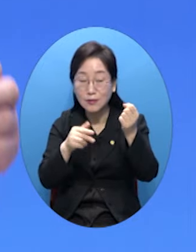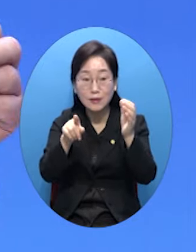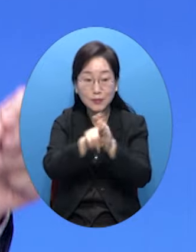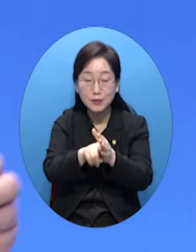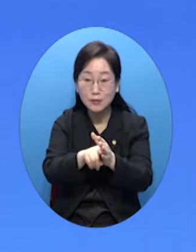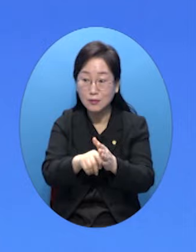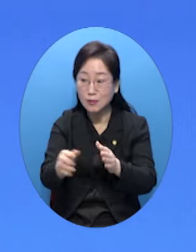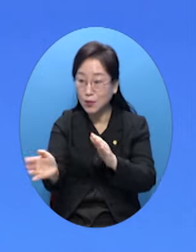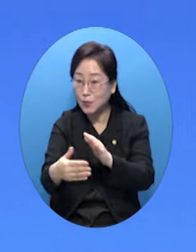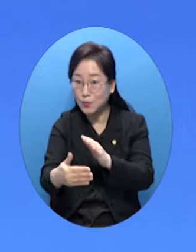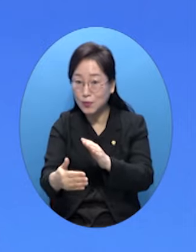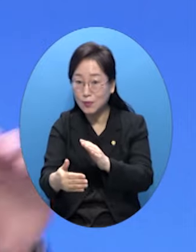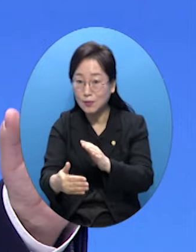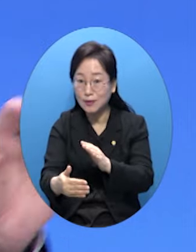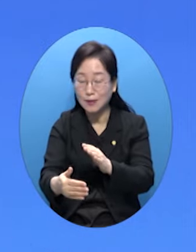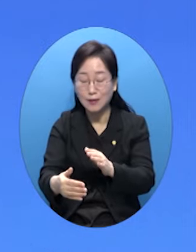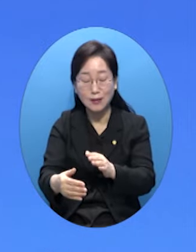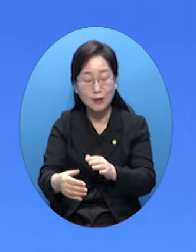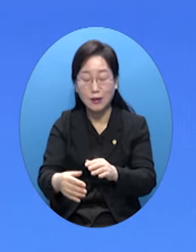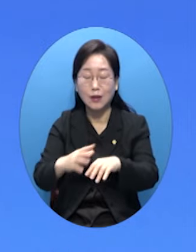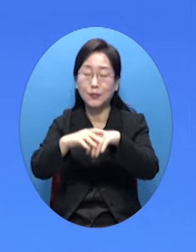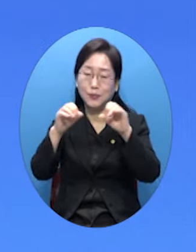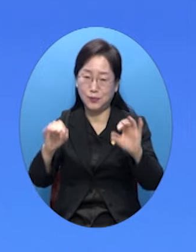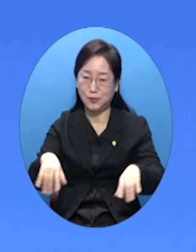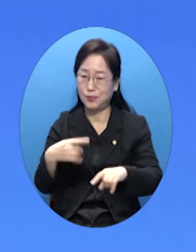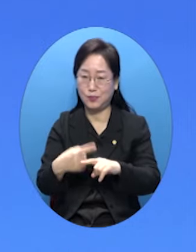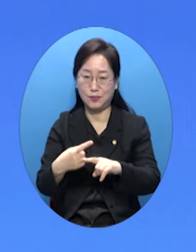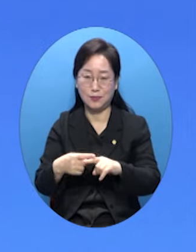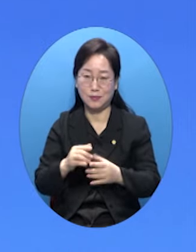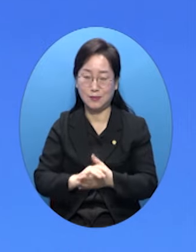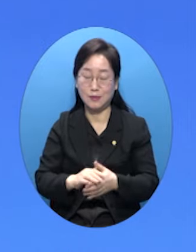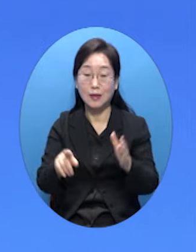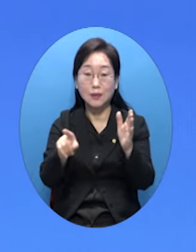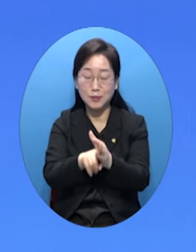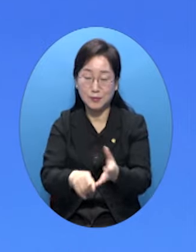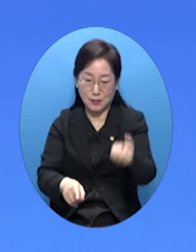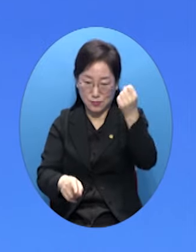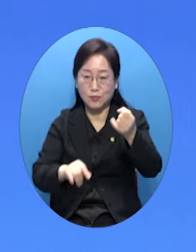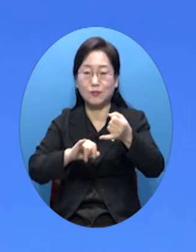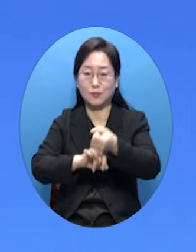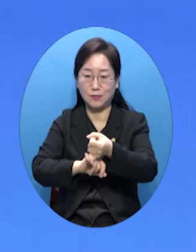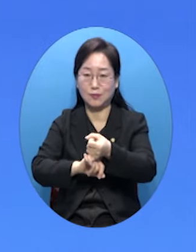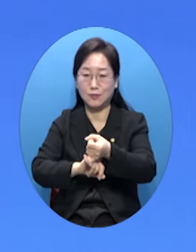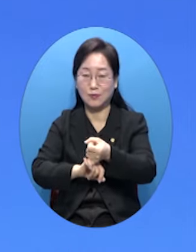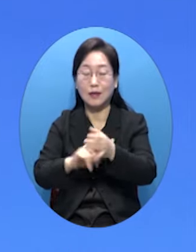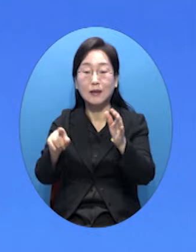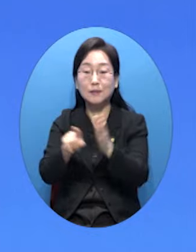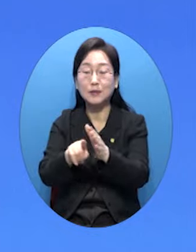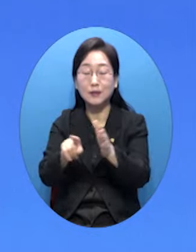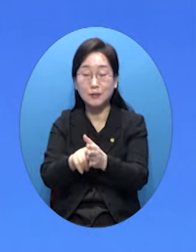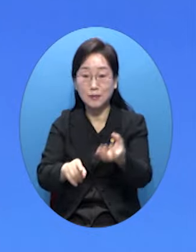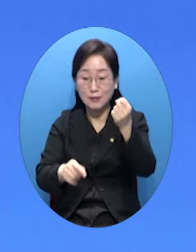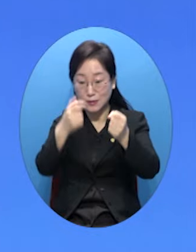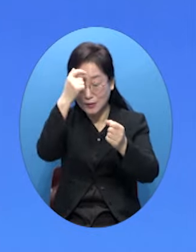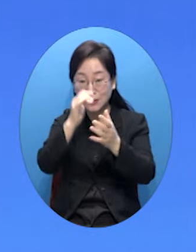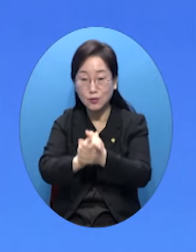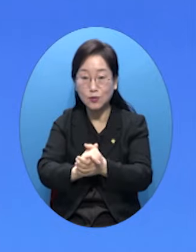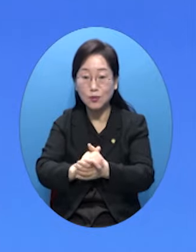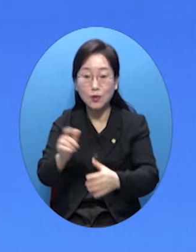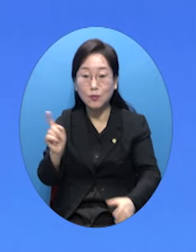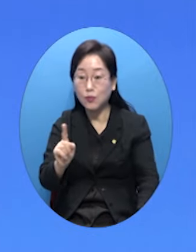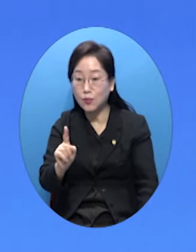믿음이 없이는 우리는 아무것도 할 수 없습니다. 믿음의 기도를 해야 됩니다. 그런데 그 믿음의 기도가